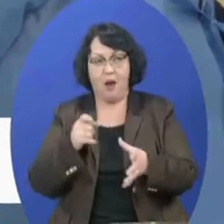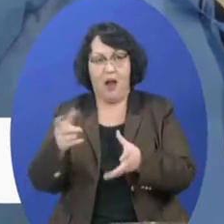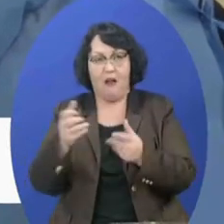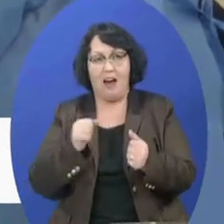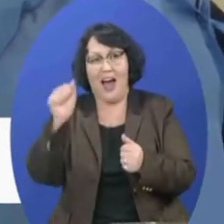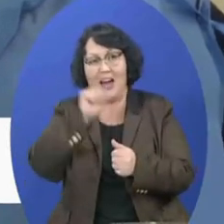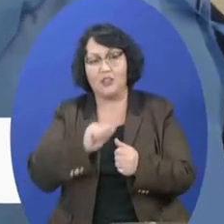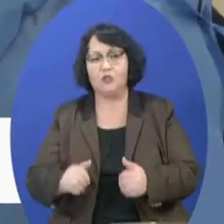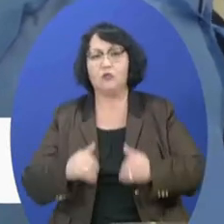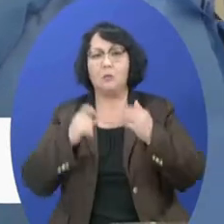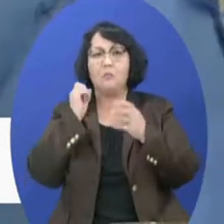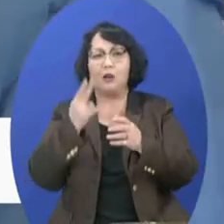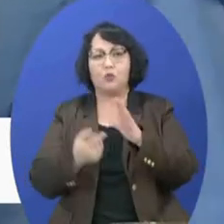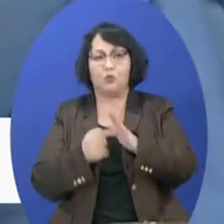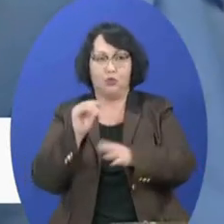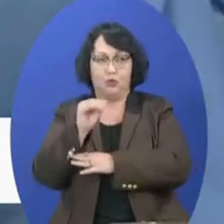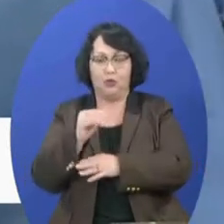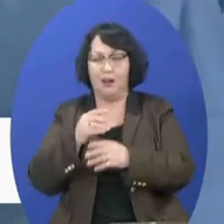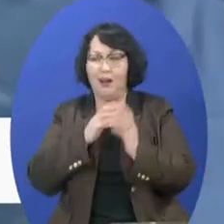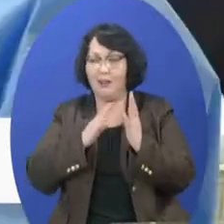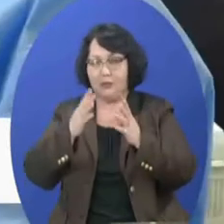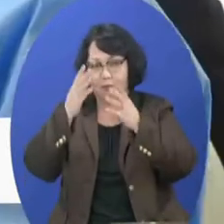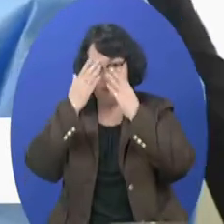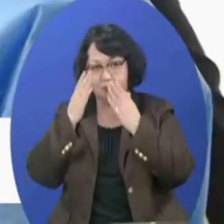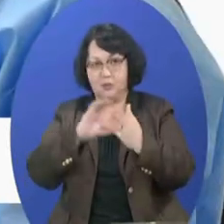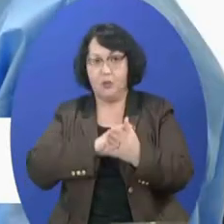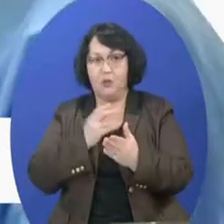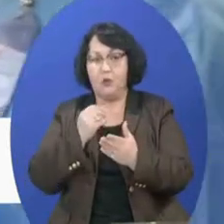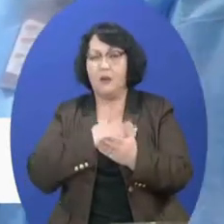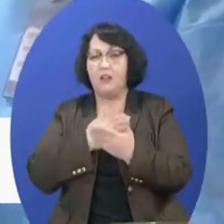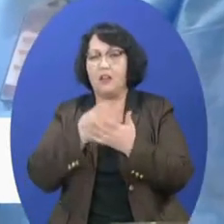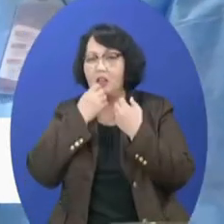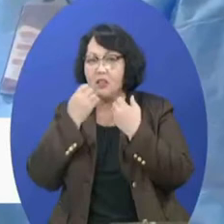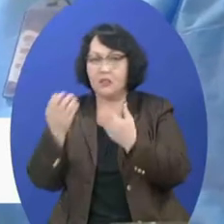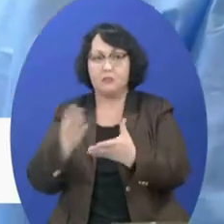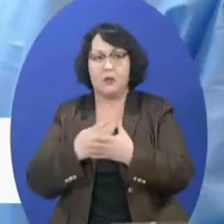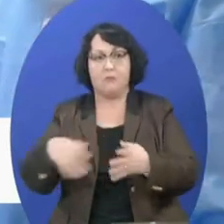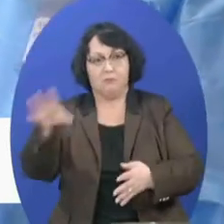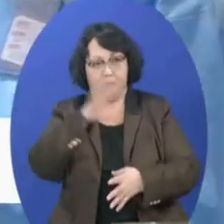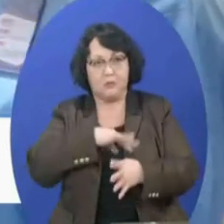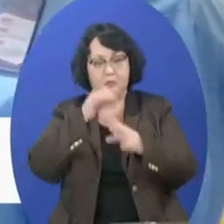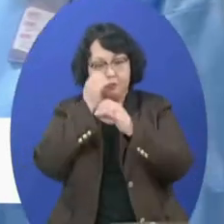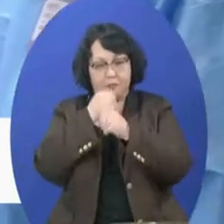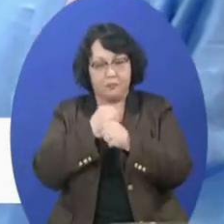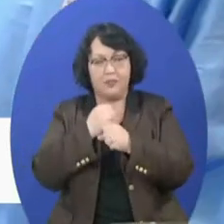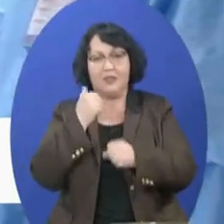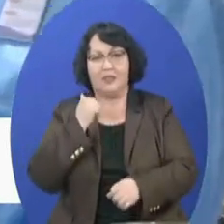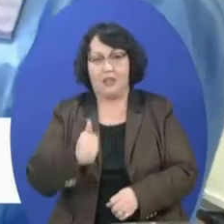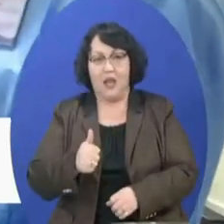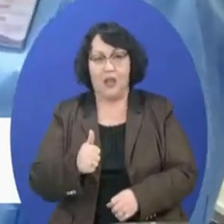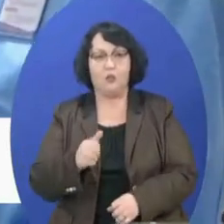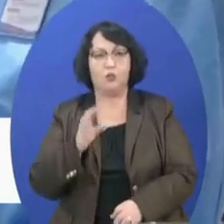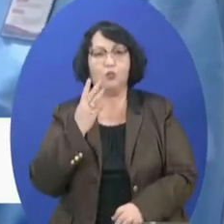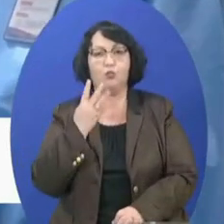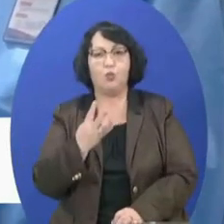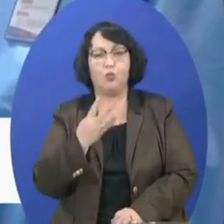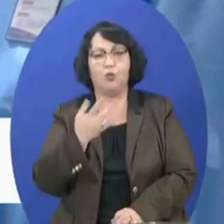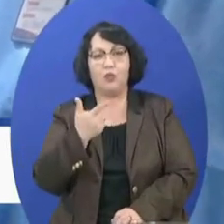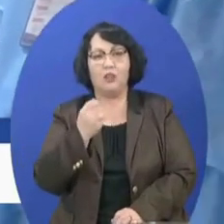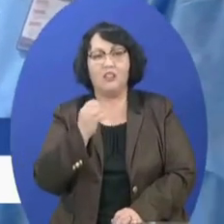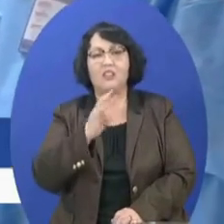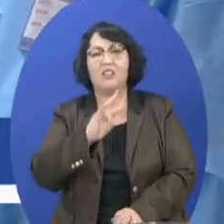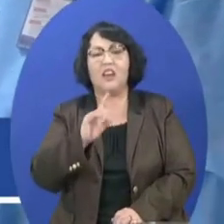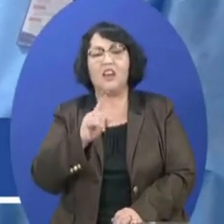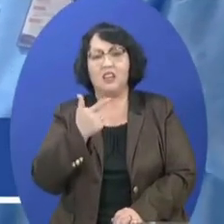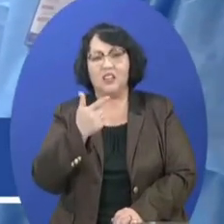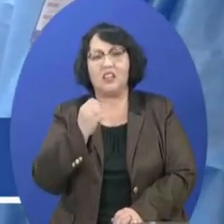хандан чин сэтгэлийн талархлаа илэрхийлж байна юм а. Бидний хэрэглэж байгаа бас оншлуур маш их сайн. Дөрөнгөө нэг олшруулах. Аа